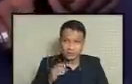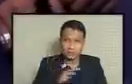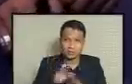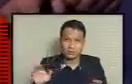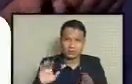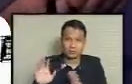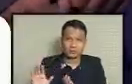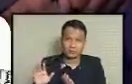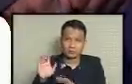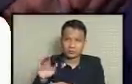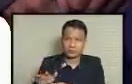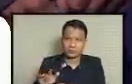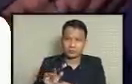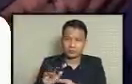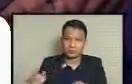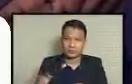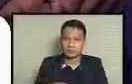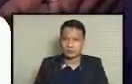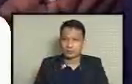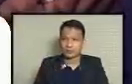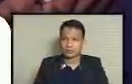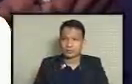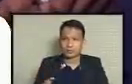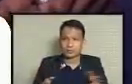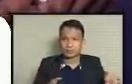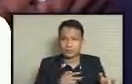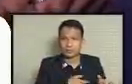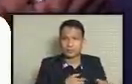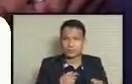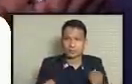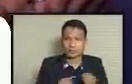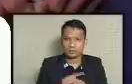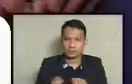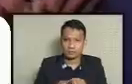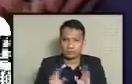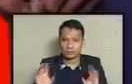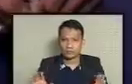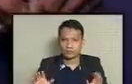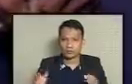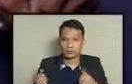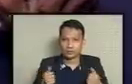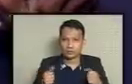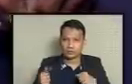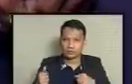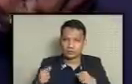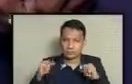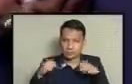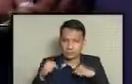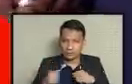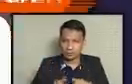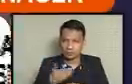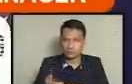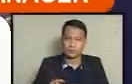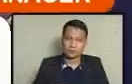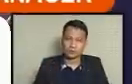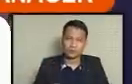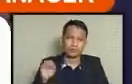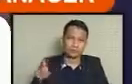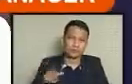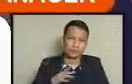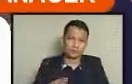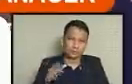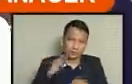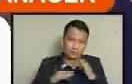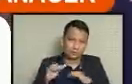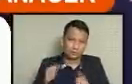munang galawan, ha. Ayoko mapakinggan na sila ay pinagsisibak nyo hangkat hindi pa nagkakaroon ng pag-uusap sa sosya. Okay, sir? Okay po. Wala